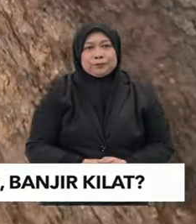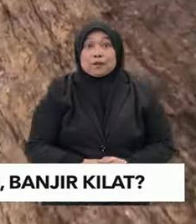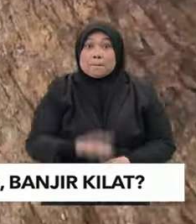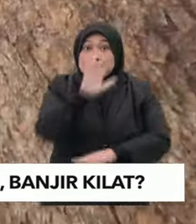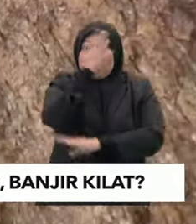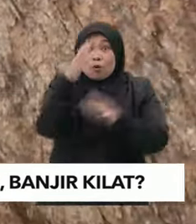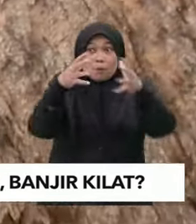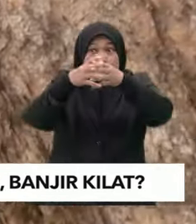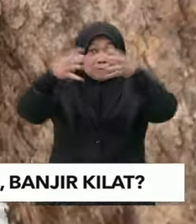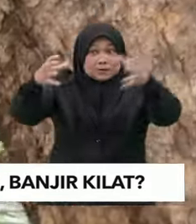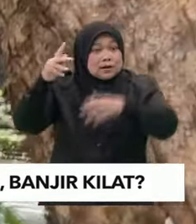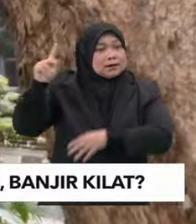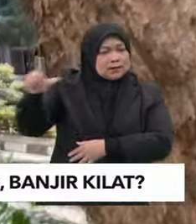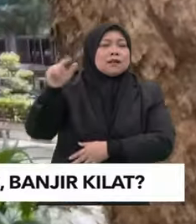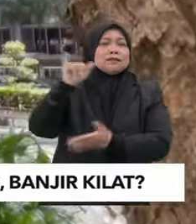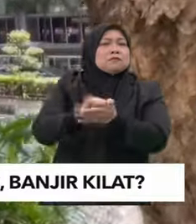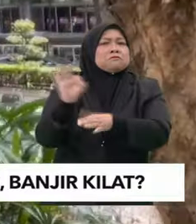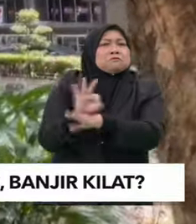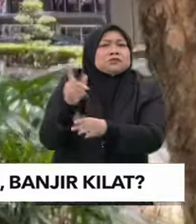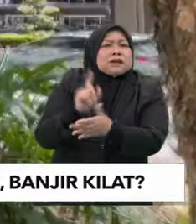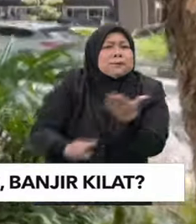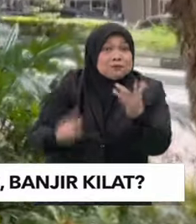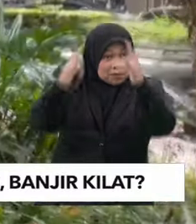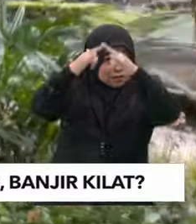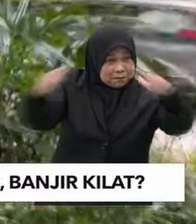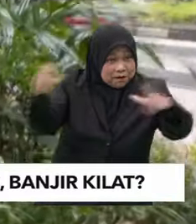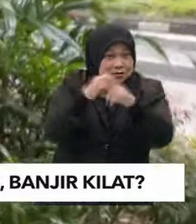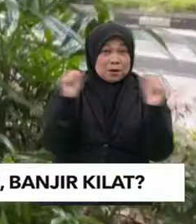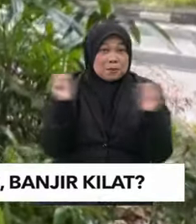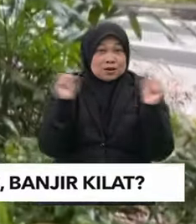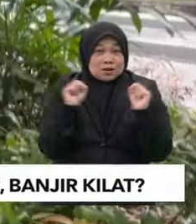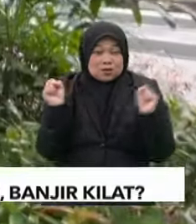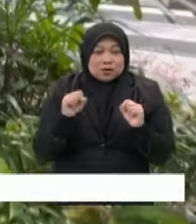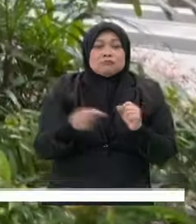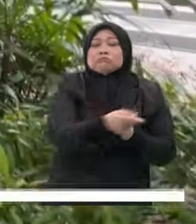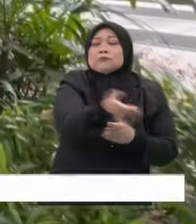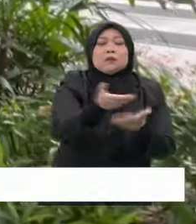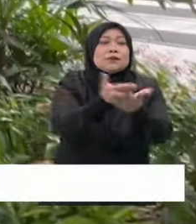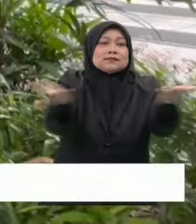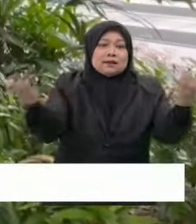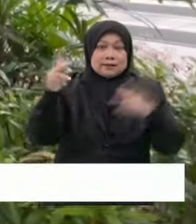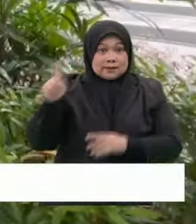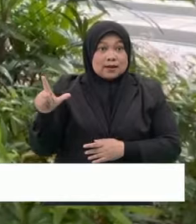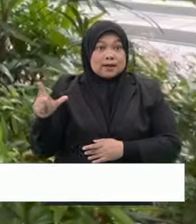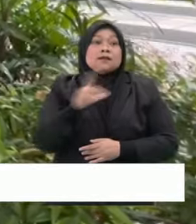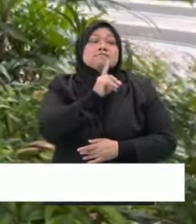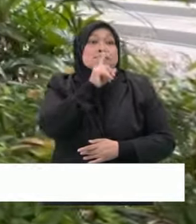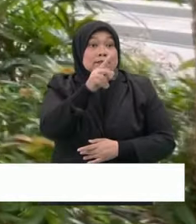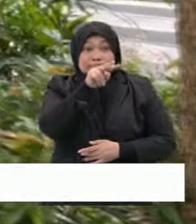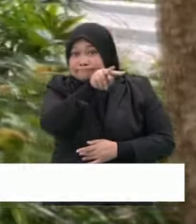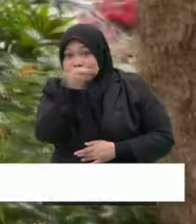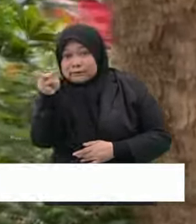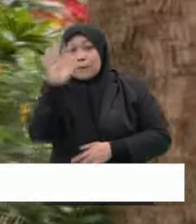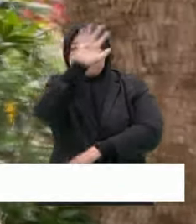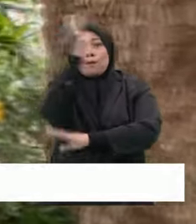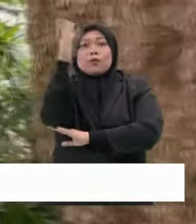Pokok besar di Kuala Lumpur ini antara fungsinya adalah sebagai kanopi dan juga untuk menyejukkan kawasan di sekitar Kuala Lumpur. Dan seperti mana anda boleh lihat,